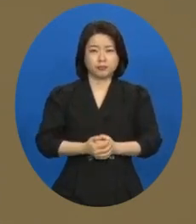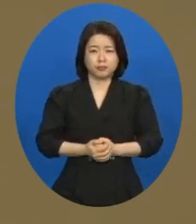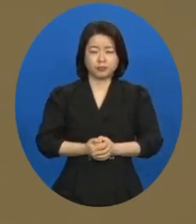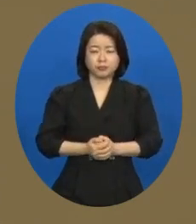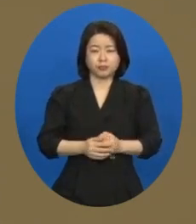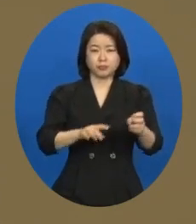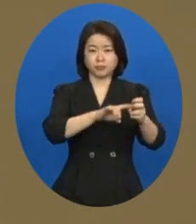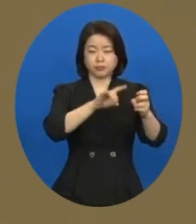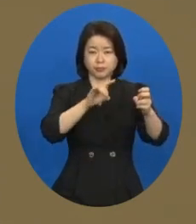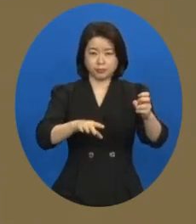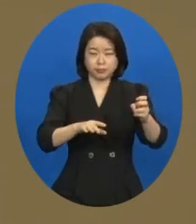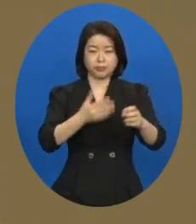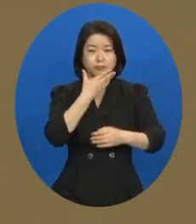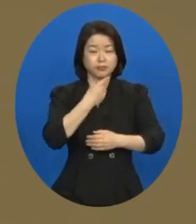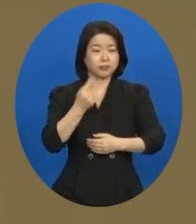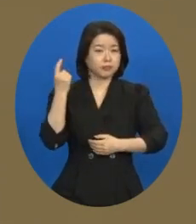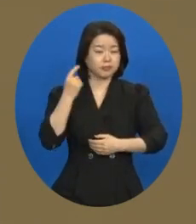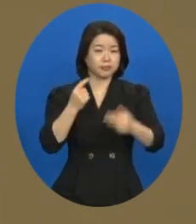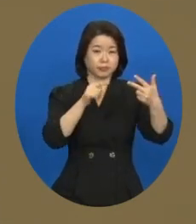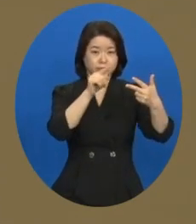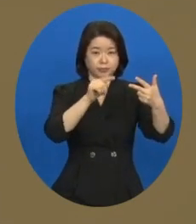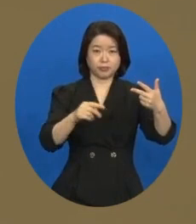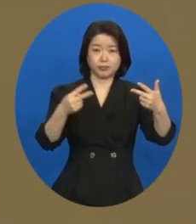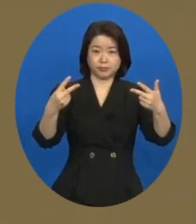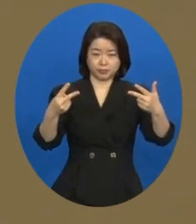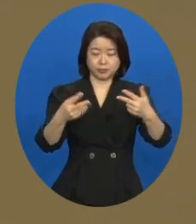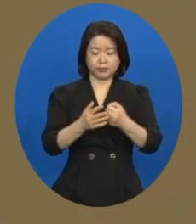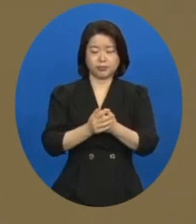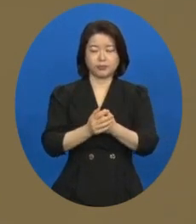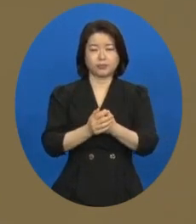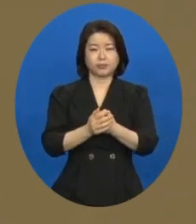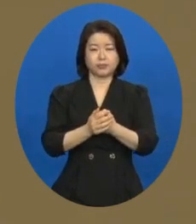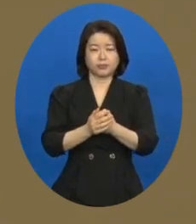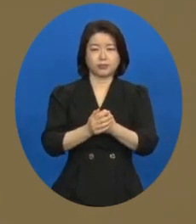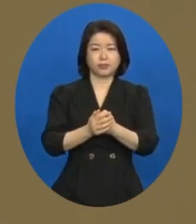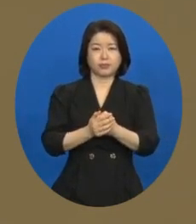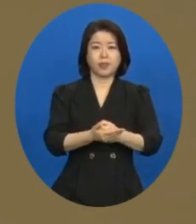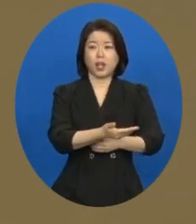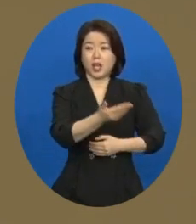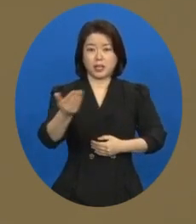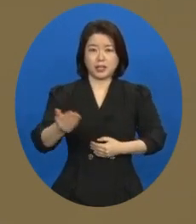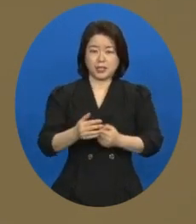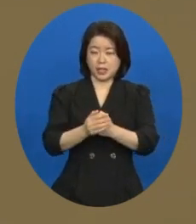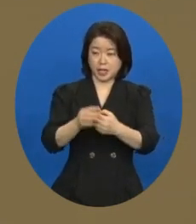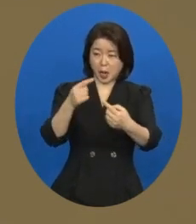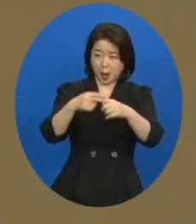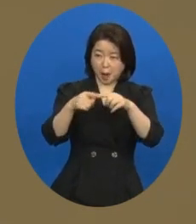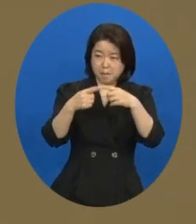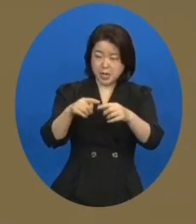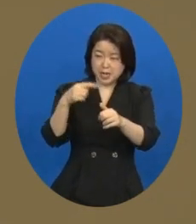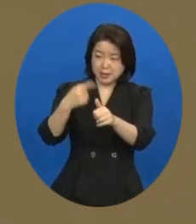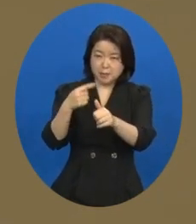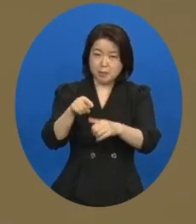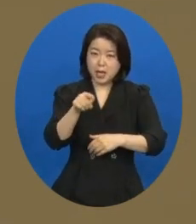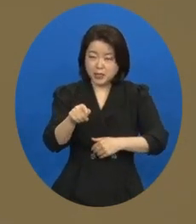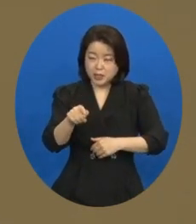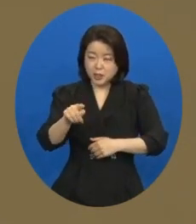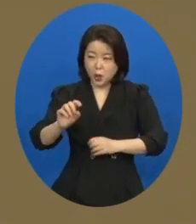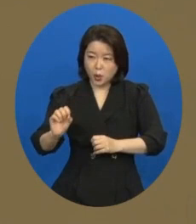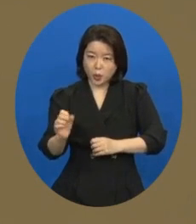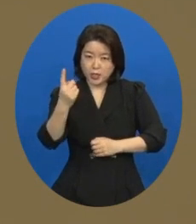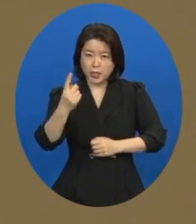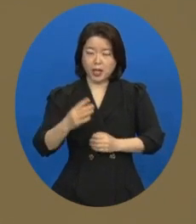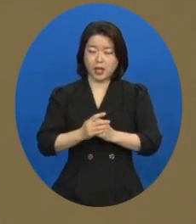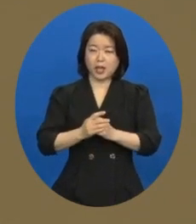마태복음 7장 2절에서 예수님께서 말씀하셨어요. 너희가 비판하는 그 비판으로